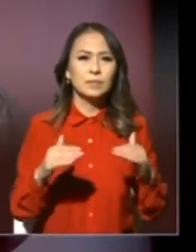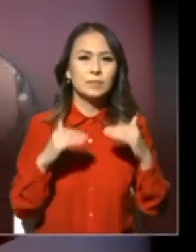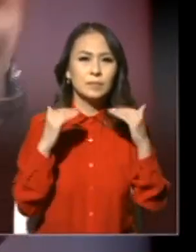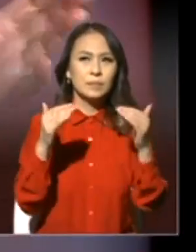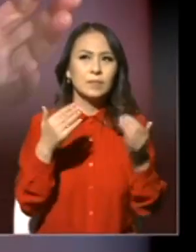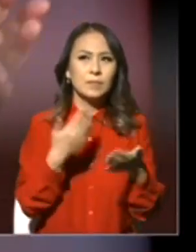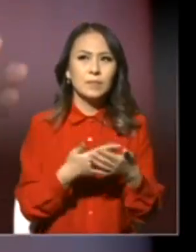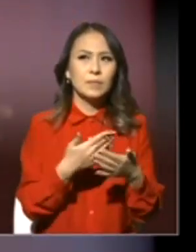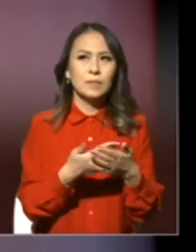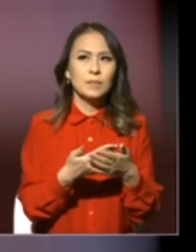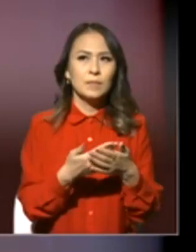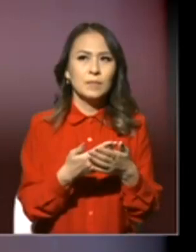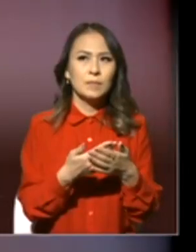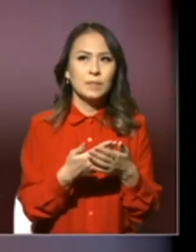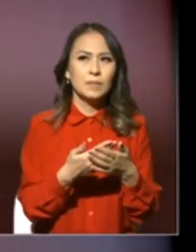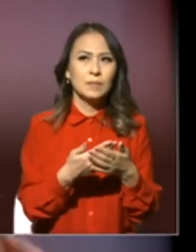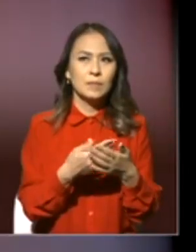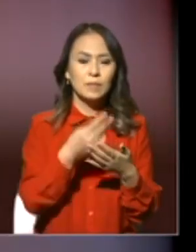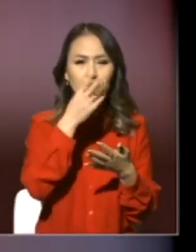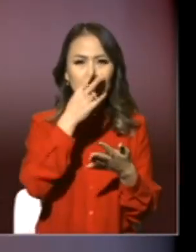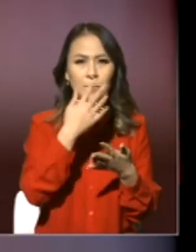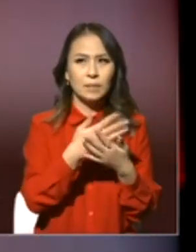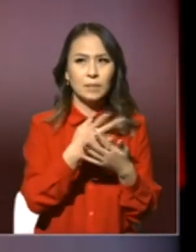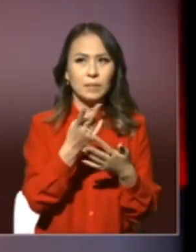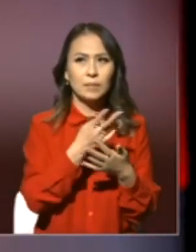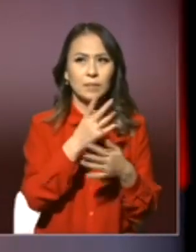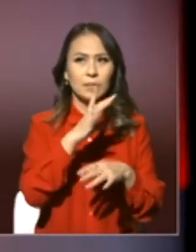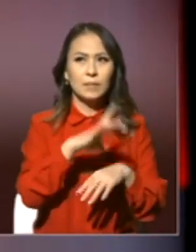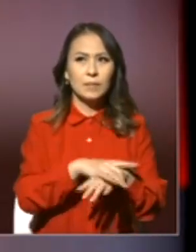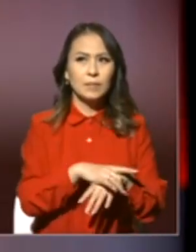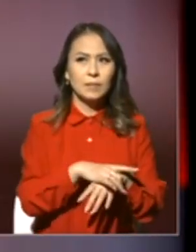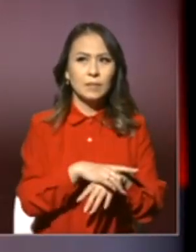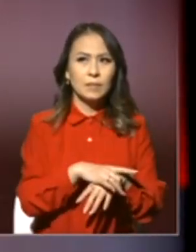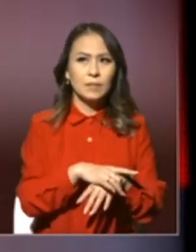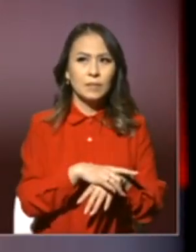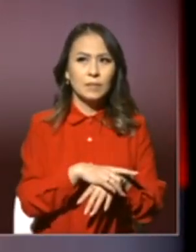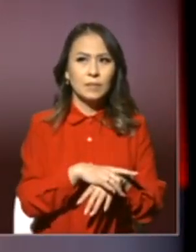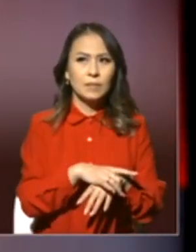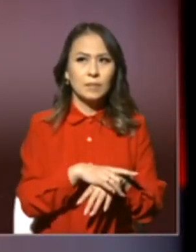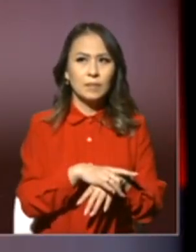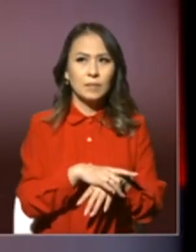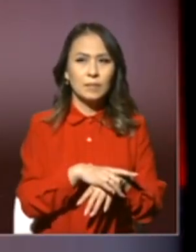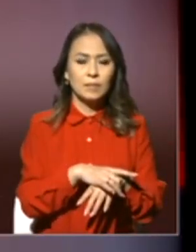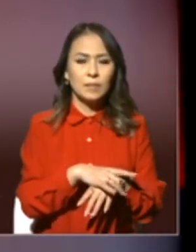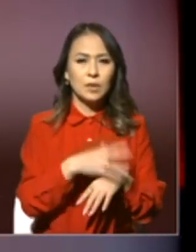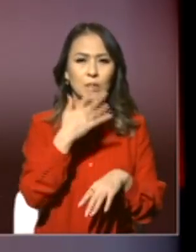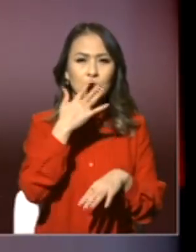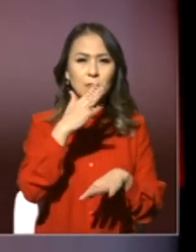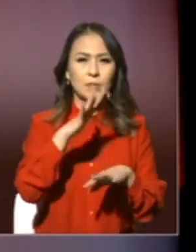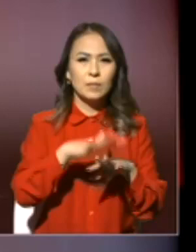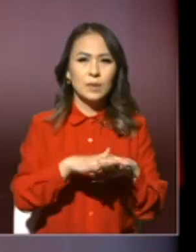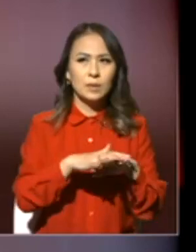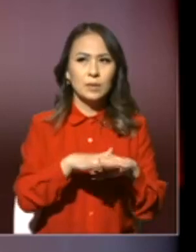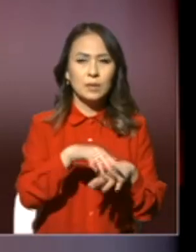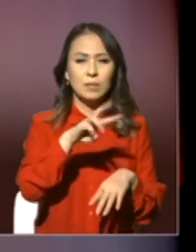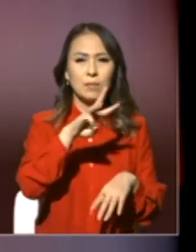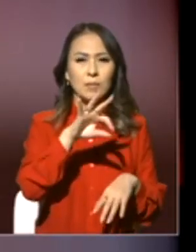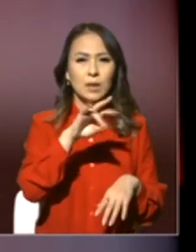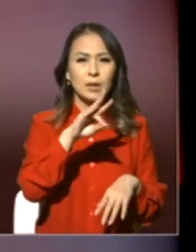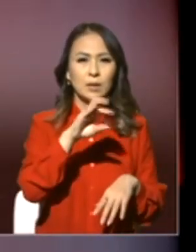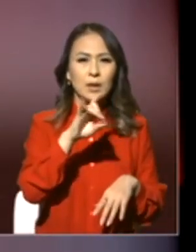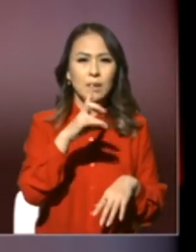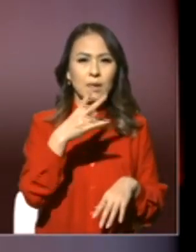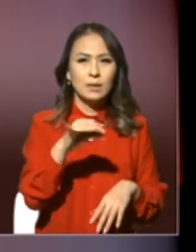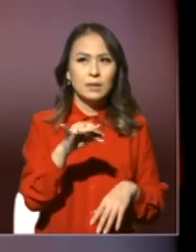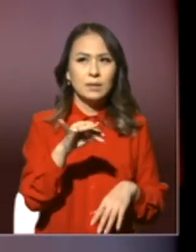біз табиғатын ашуымыз керек қой. Тағы бір фактор, монетарлық саясат, ұлттық банк тарапынан қойылатын монетарлық саясат.